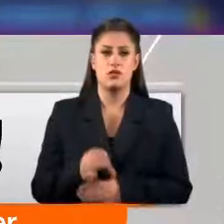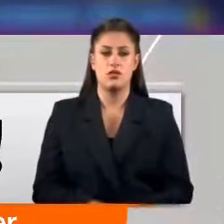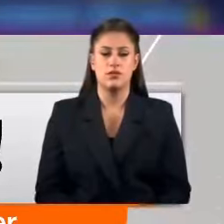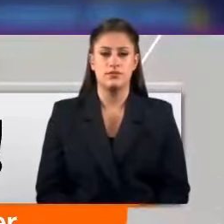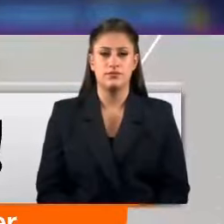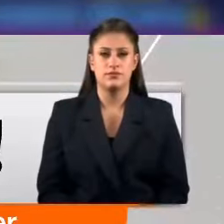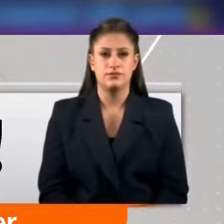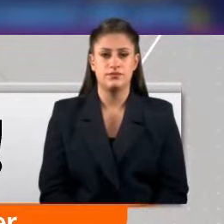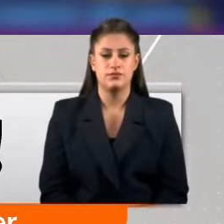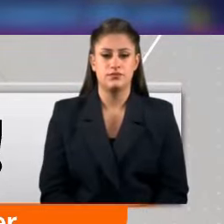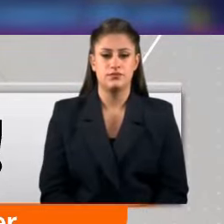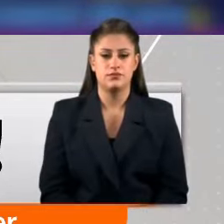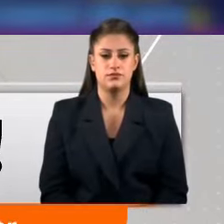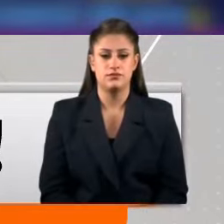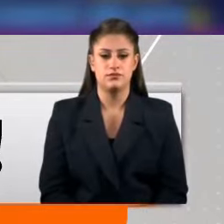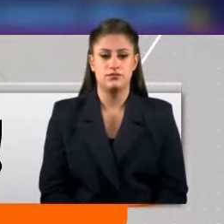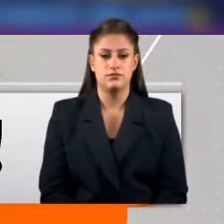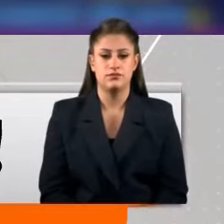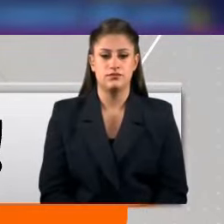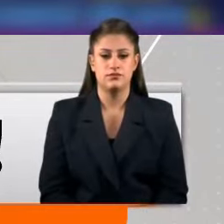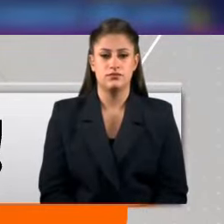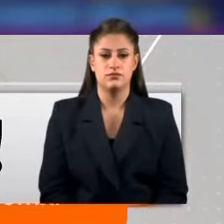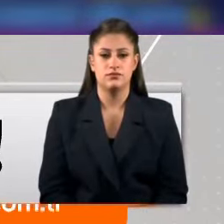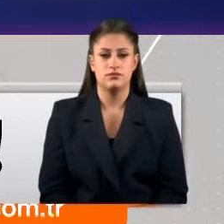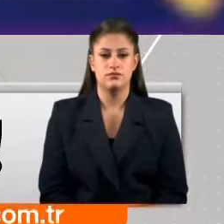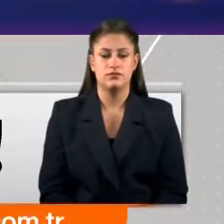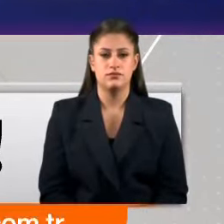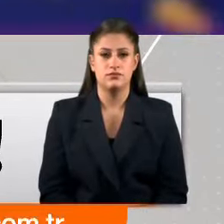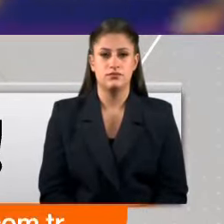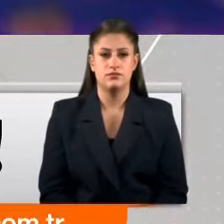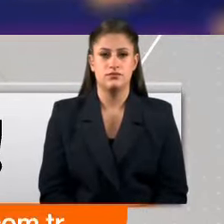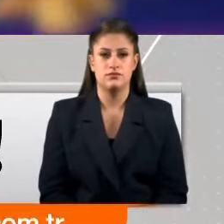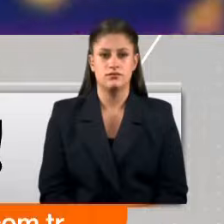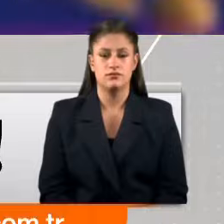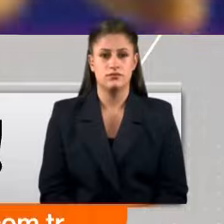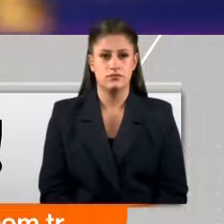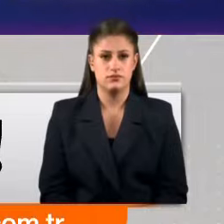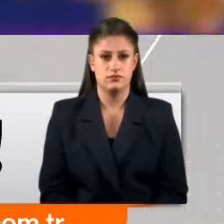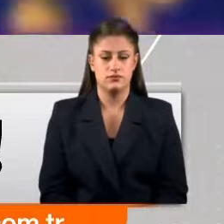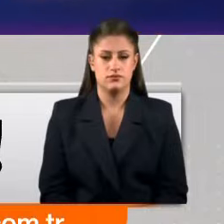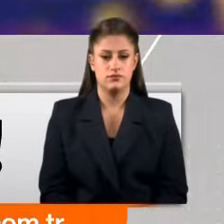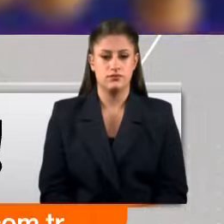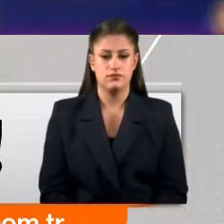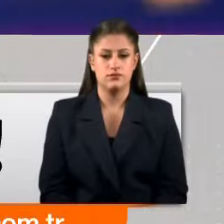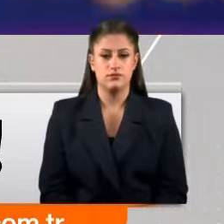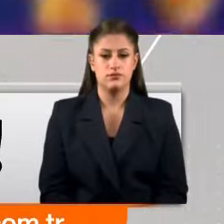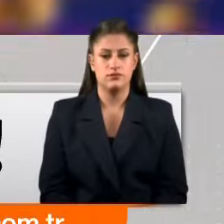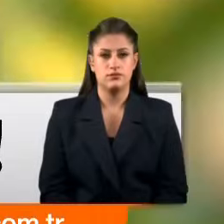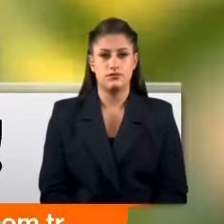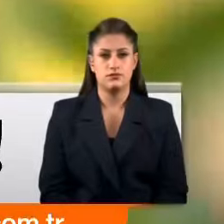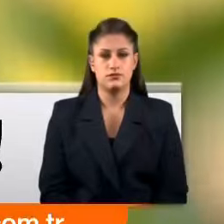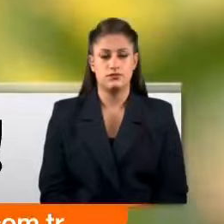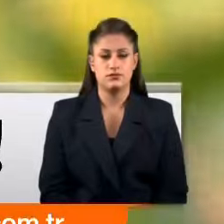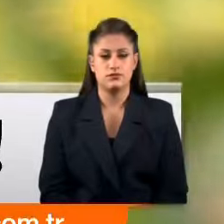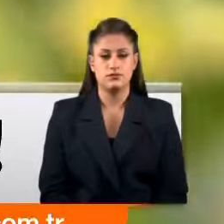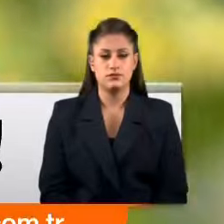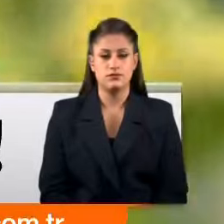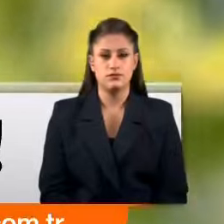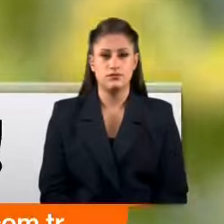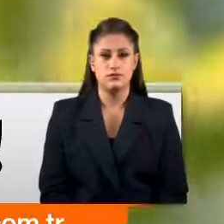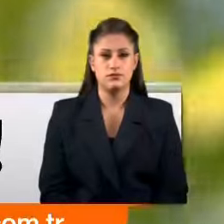battık, Ama en son bir el uzandı bize. Elhamdülillah. Şu anda hiçbir şey oynamıyorum, kullanmıyorum.